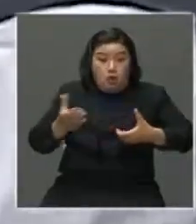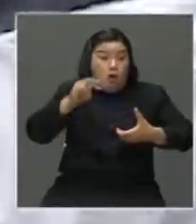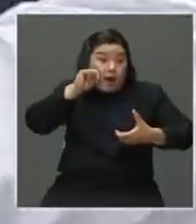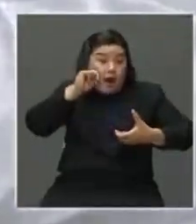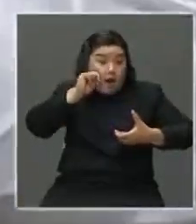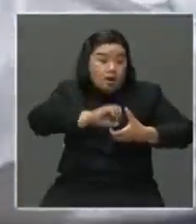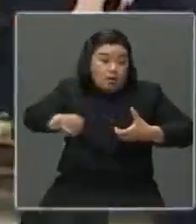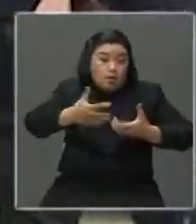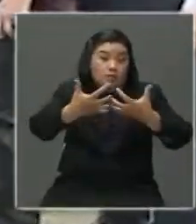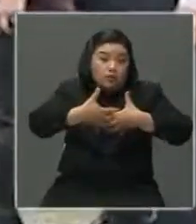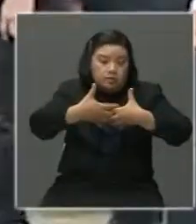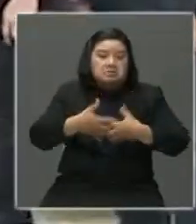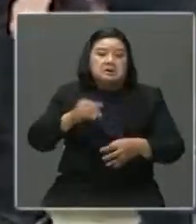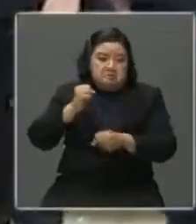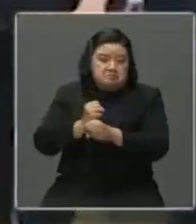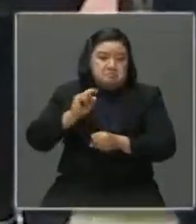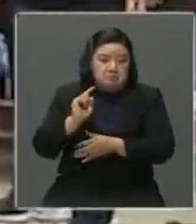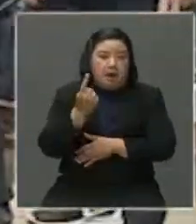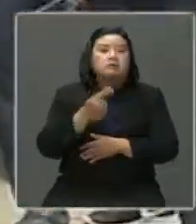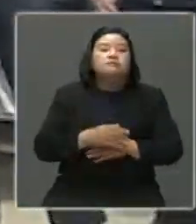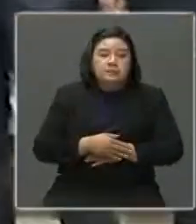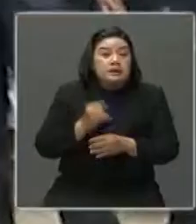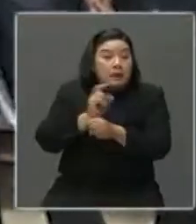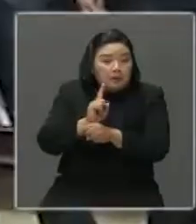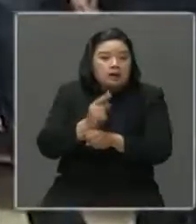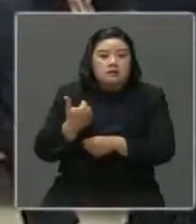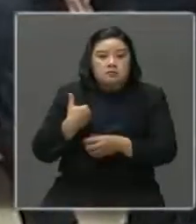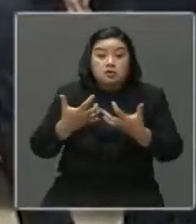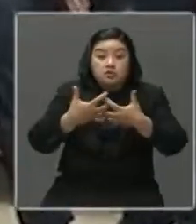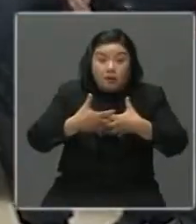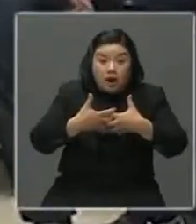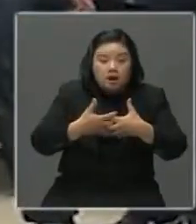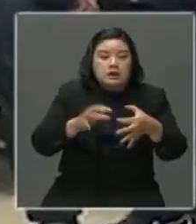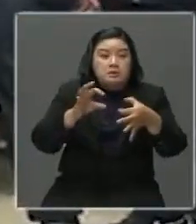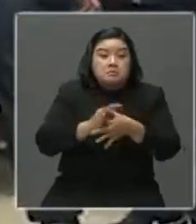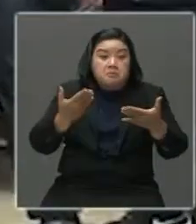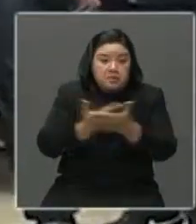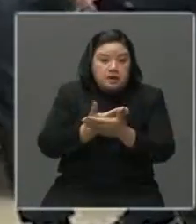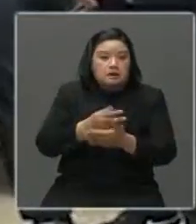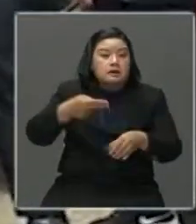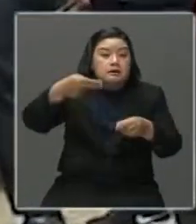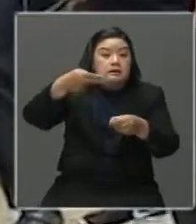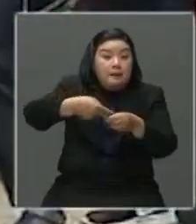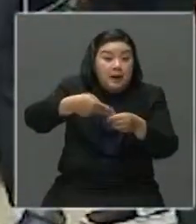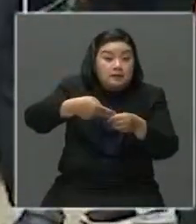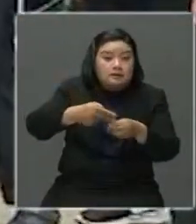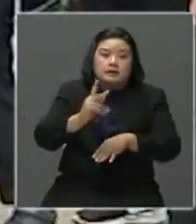เนี่ยคราวนี้ปรับใหม่นะคะใช้แบบที่ว่ามันเดินเครื่องด้วยน้ำมันดีเซลแทนเพราะว่าปัญหาก่อนห